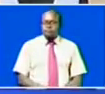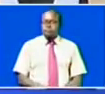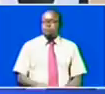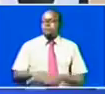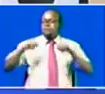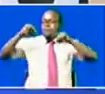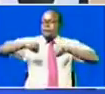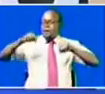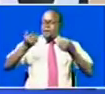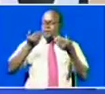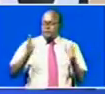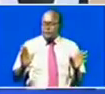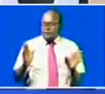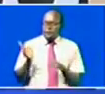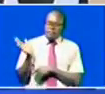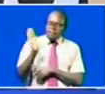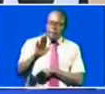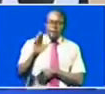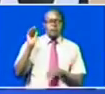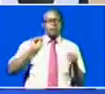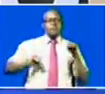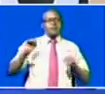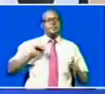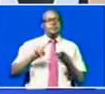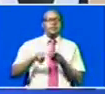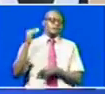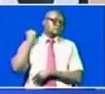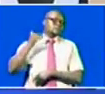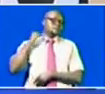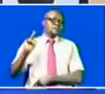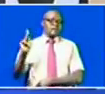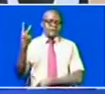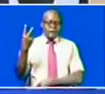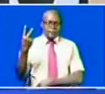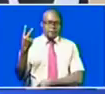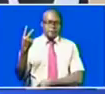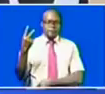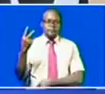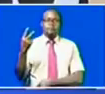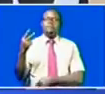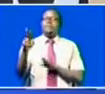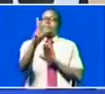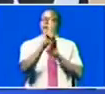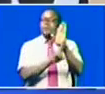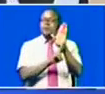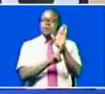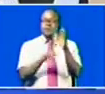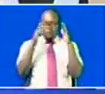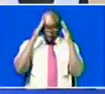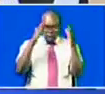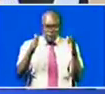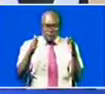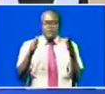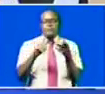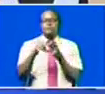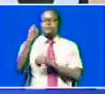a framework for the return of assets from corruption and crime in Kenya. The framework outlines our commitment and